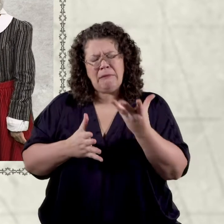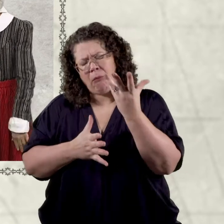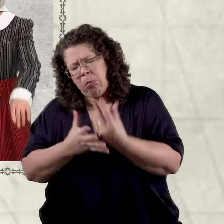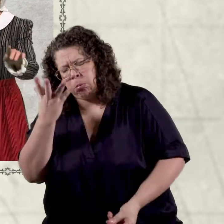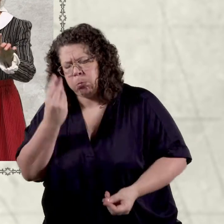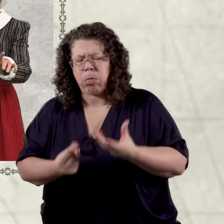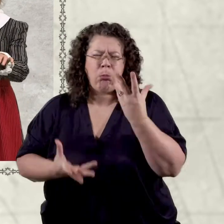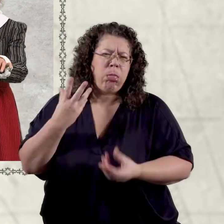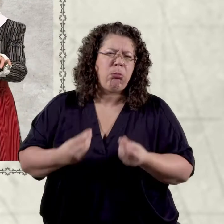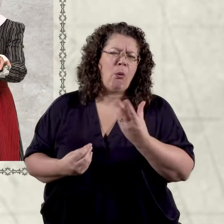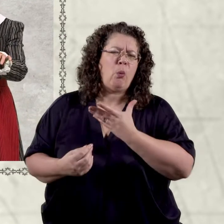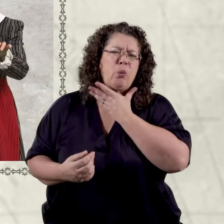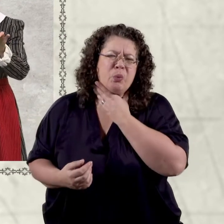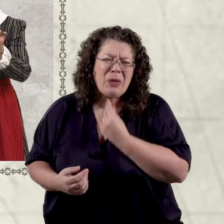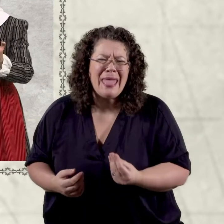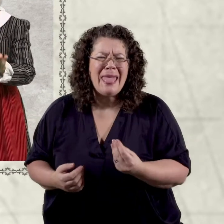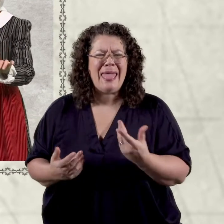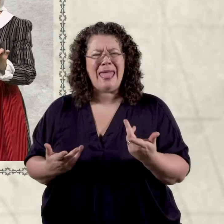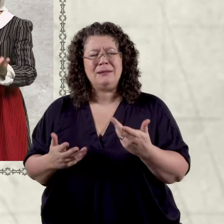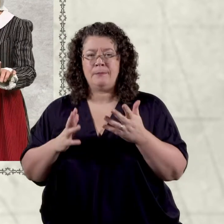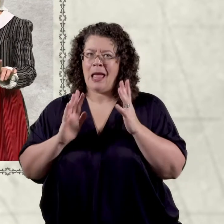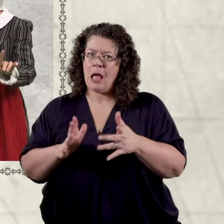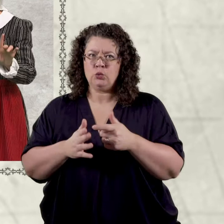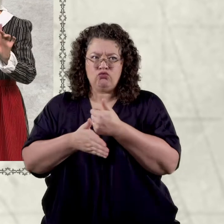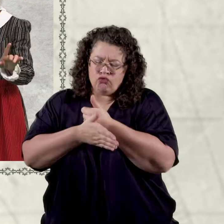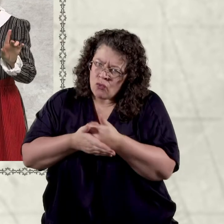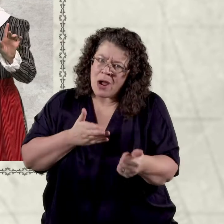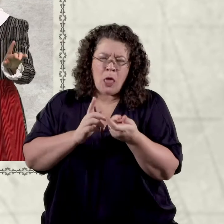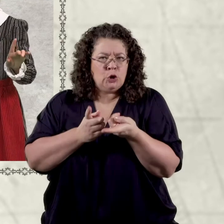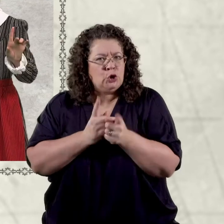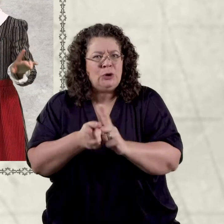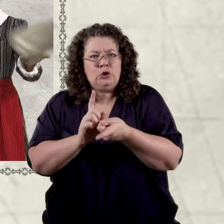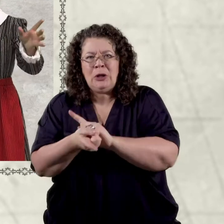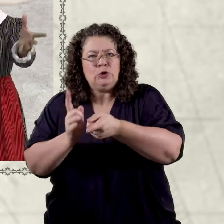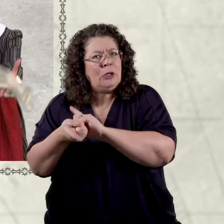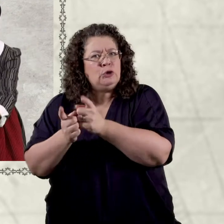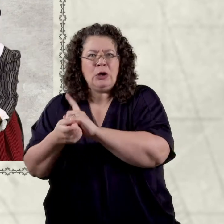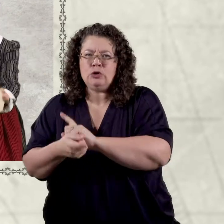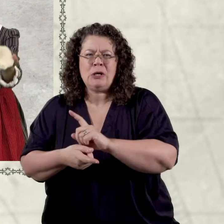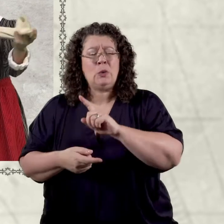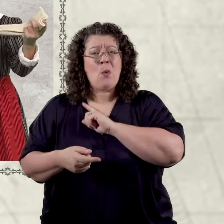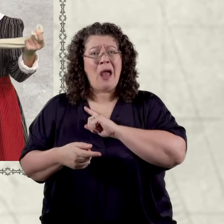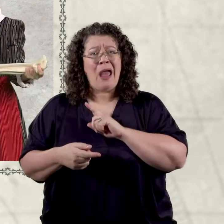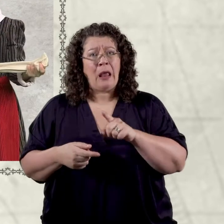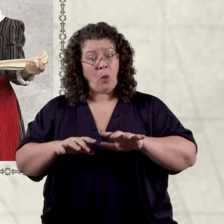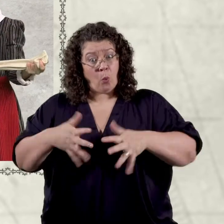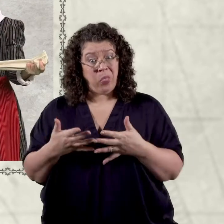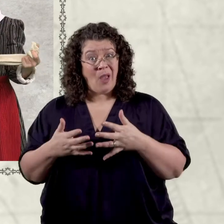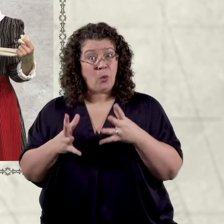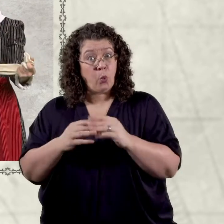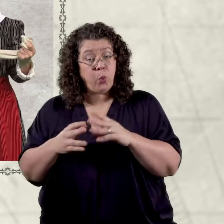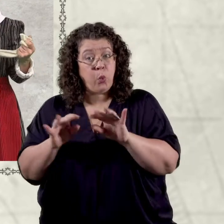corsydd. Oherwydd hyn, roedd angen newid ei sanau yn aml iawn.